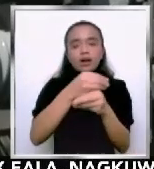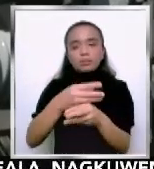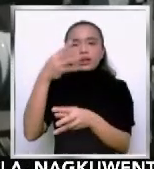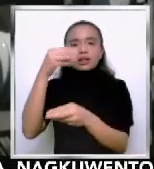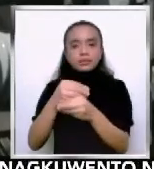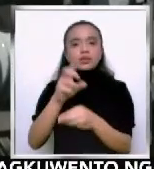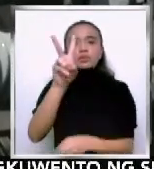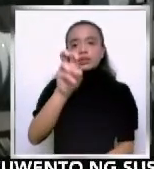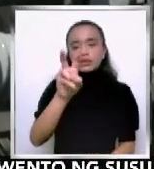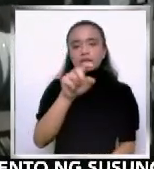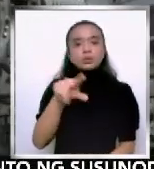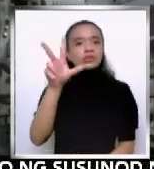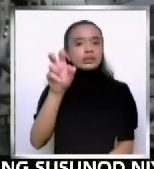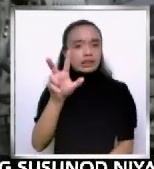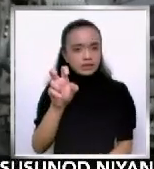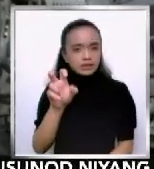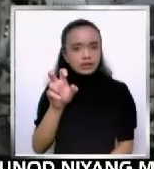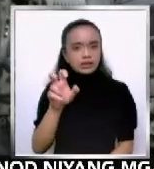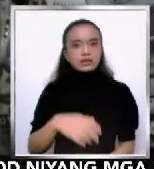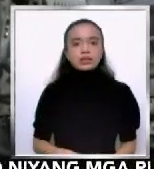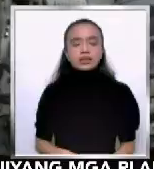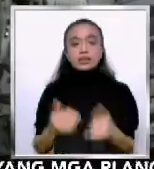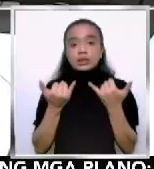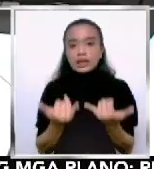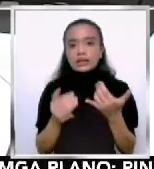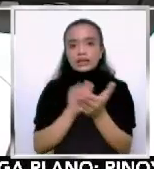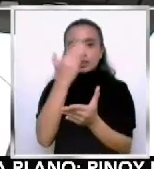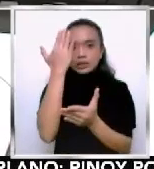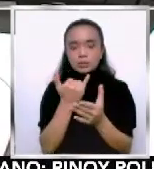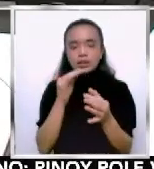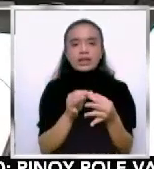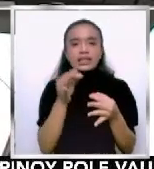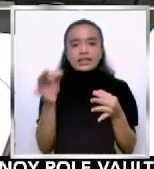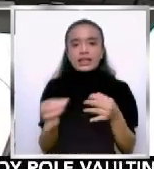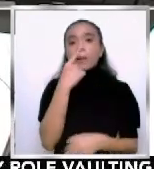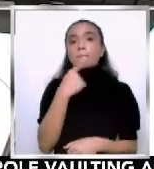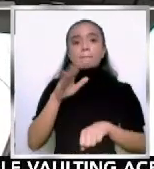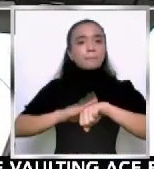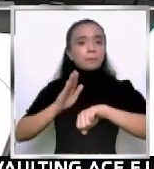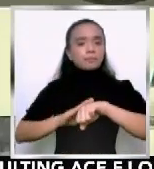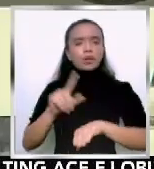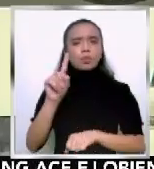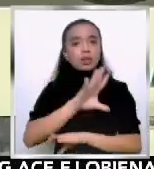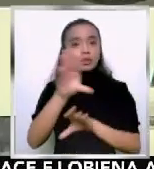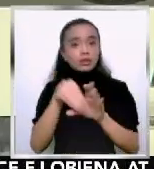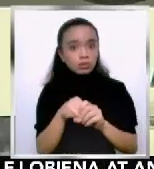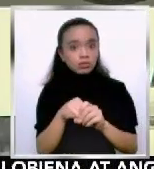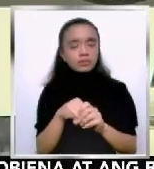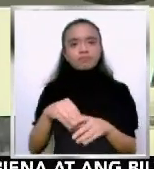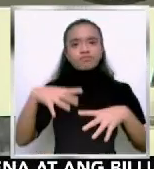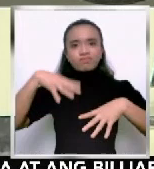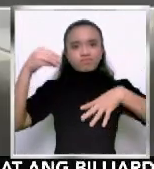to 300 by noon today, kaya humaba ang red alert. Kasama sa mga posibleng makaranas ng rotating power interruption ang